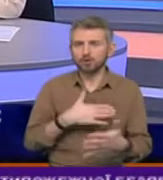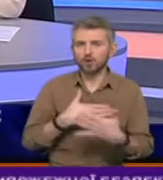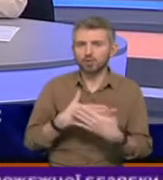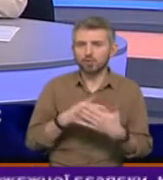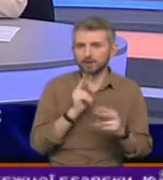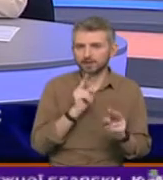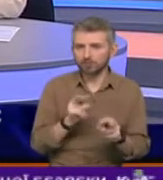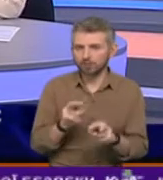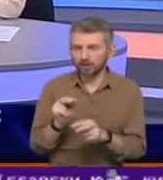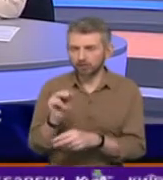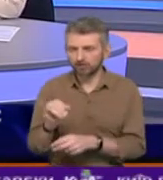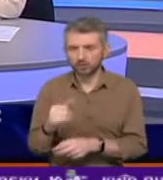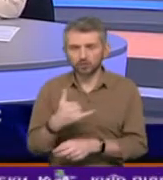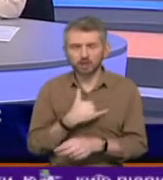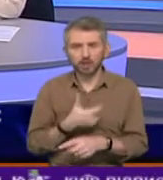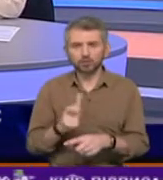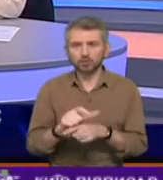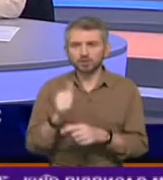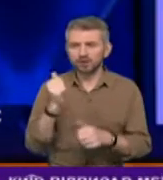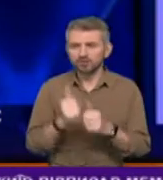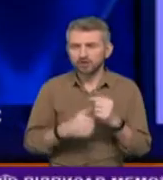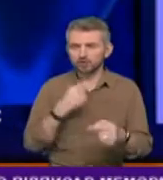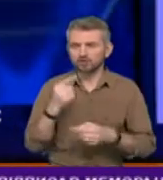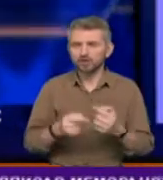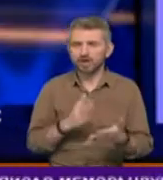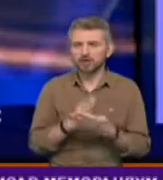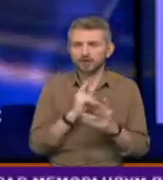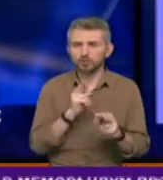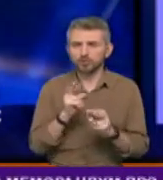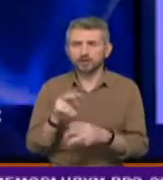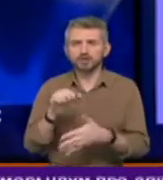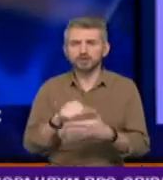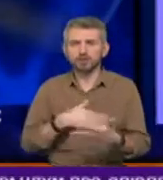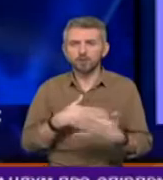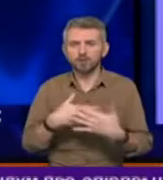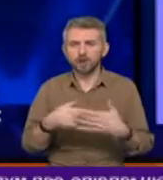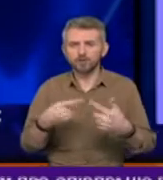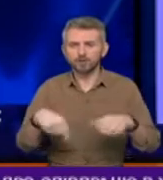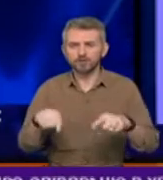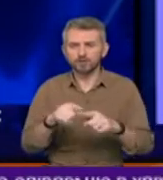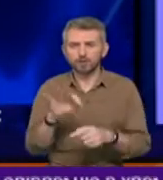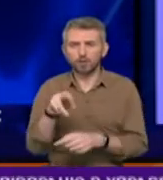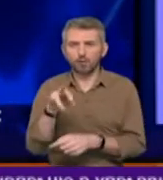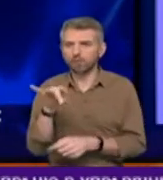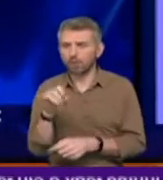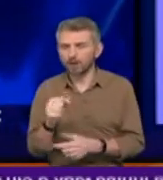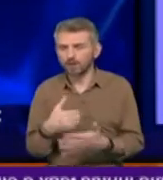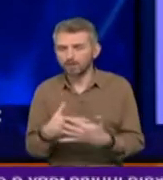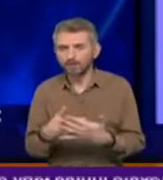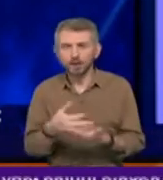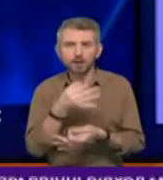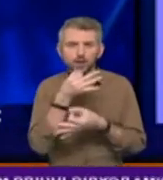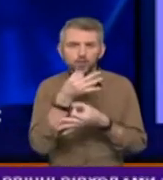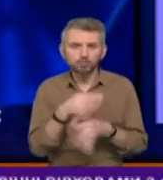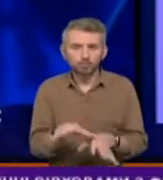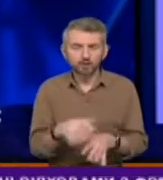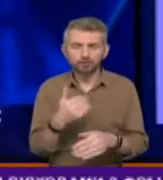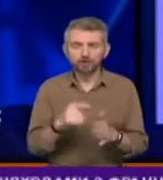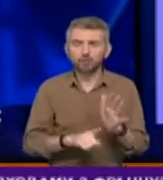кругом географії, то всі будуть складати географію, і це однозначно. Очевидно, що англійська мова дуже